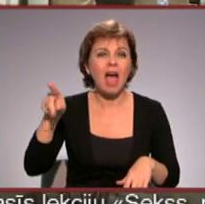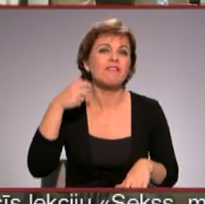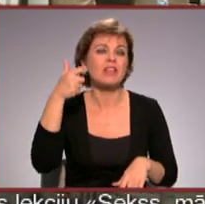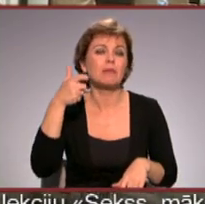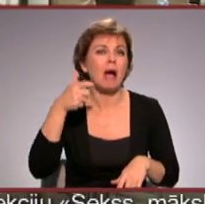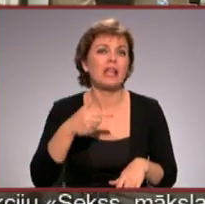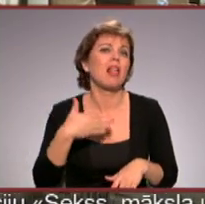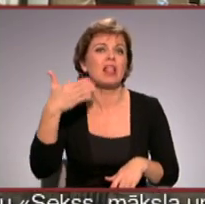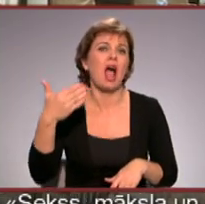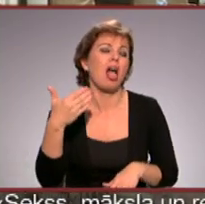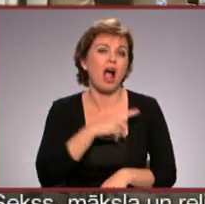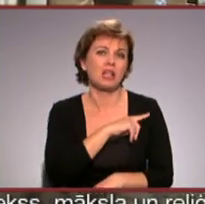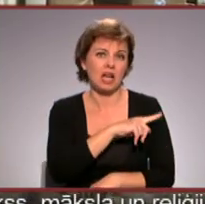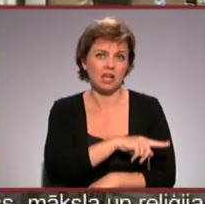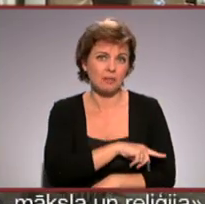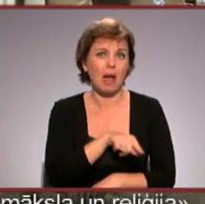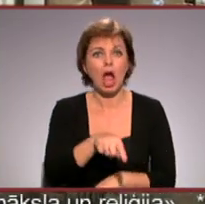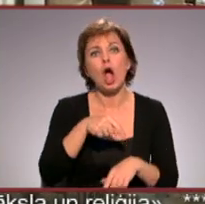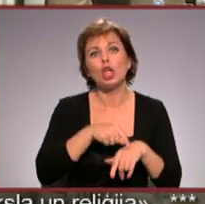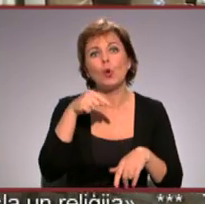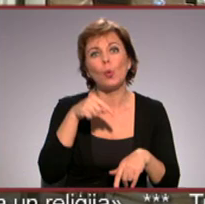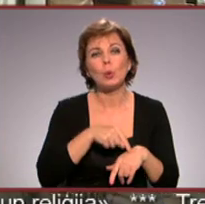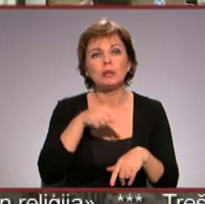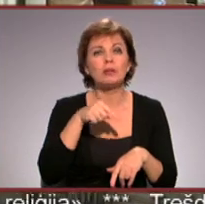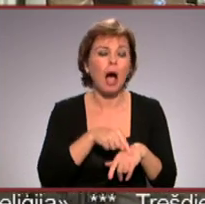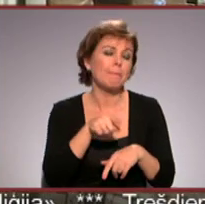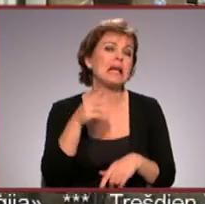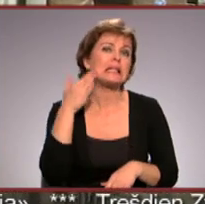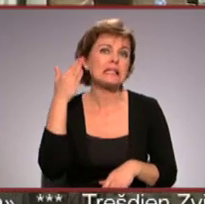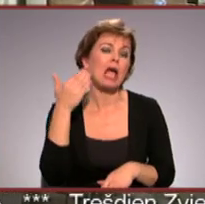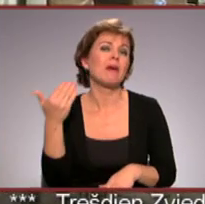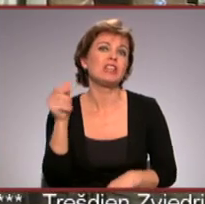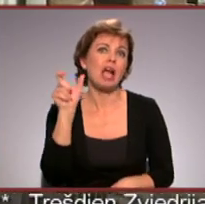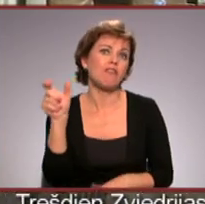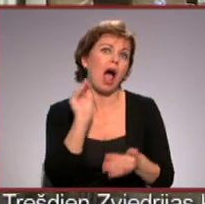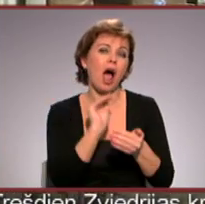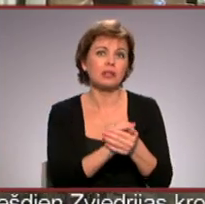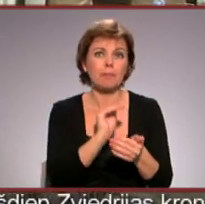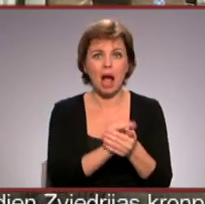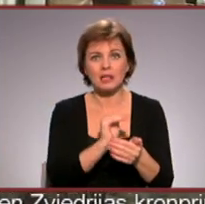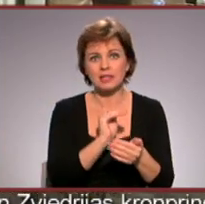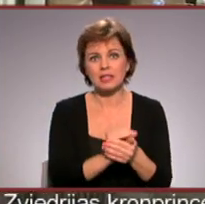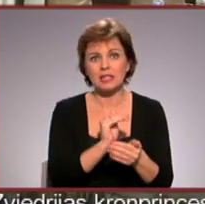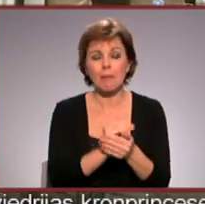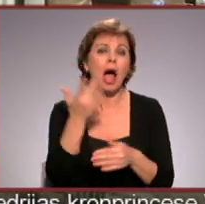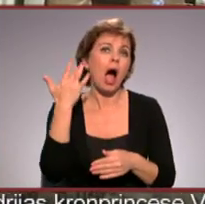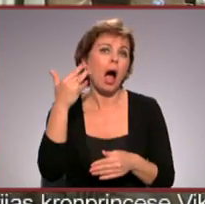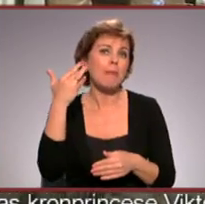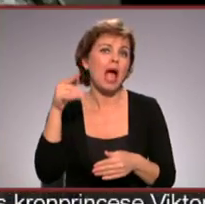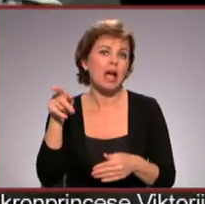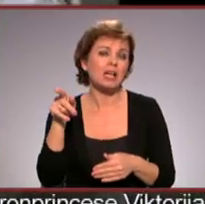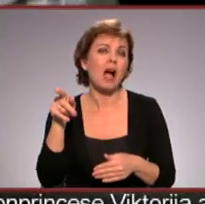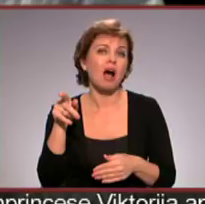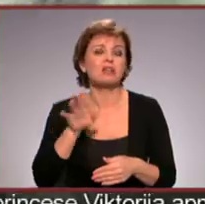jo kādā ziņā ir jūtams, ka, teiksim, varbūt cerība, ka tas viņas vārds ir atpazīstamāks arī, teiksim, Amerikas Savienotās